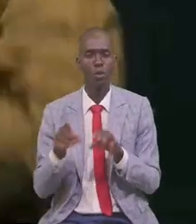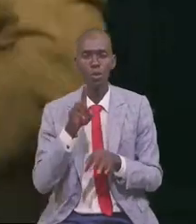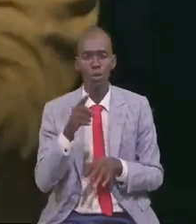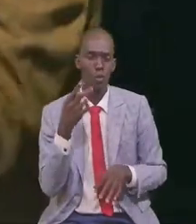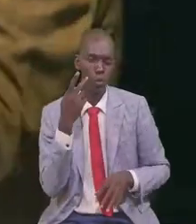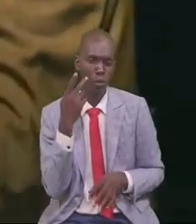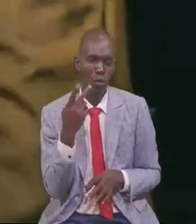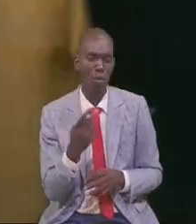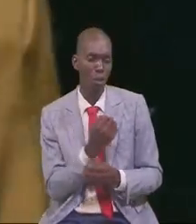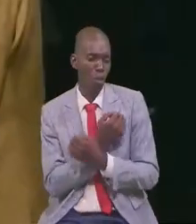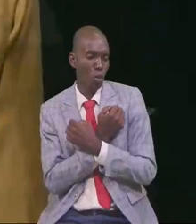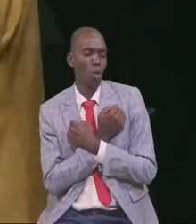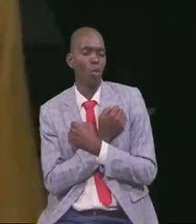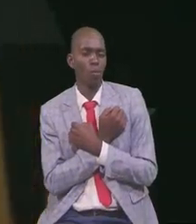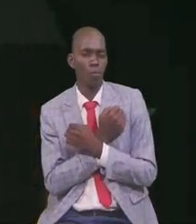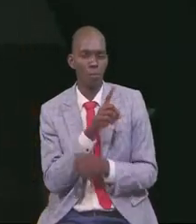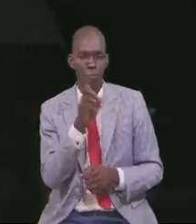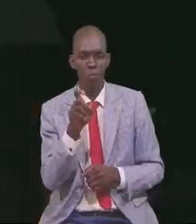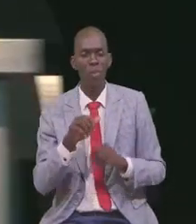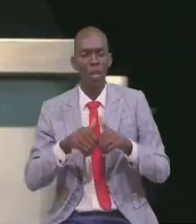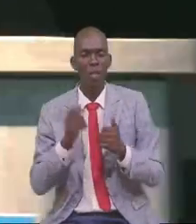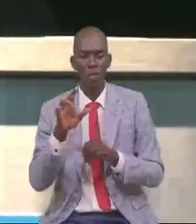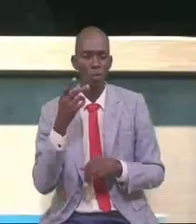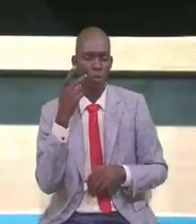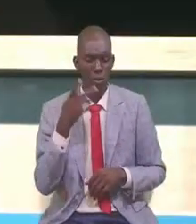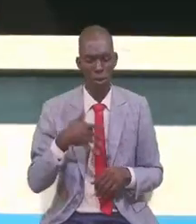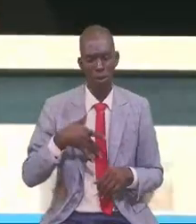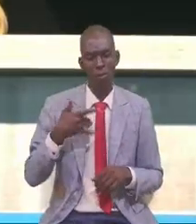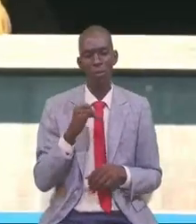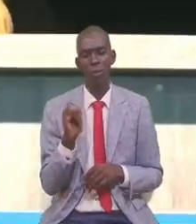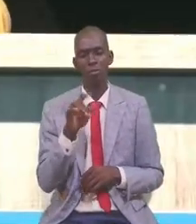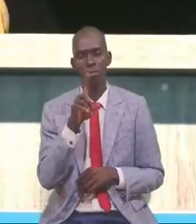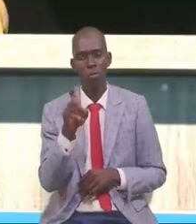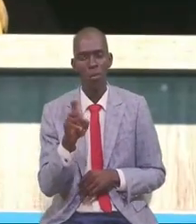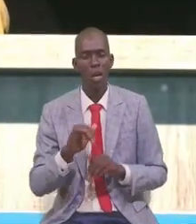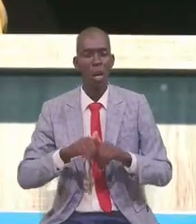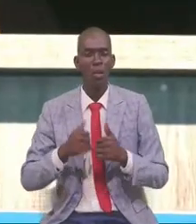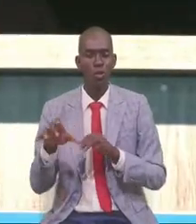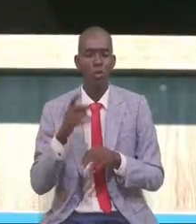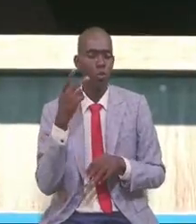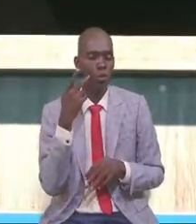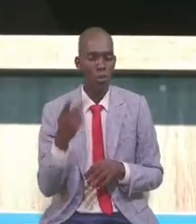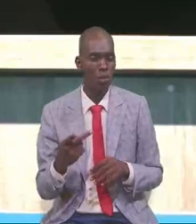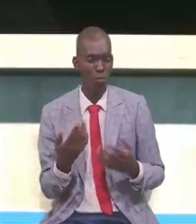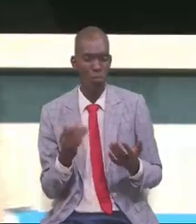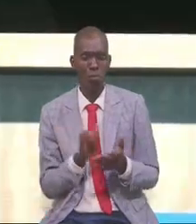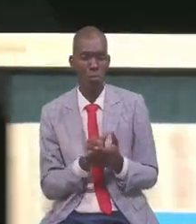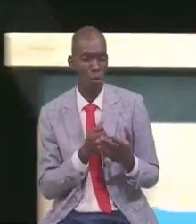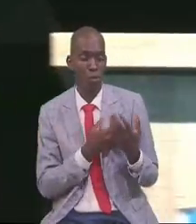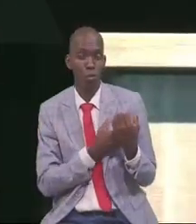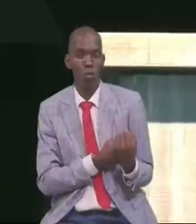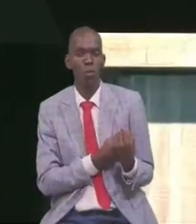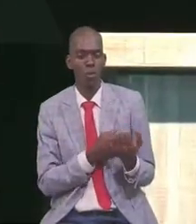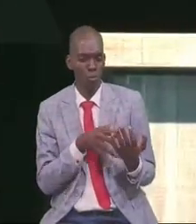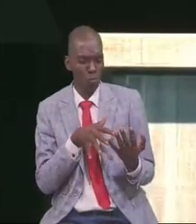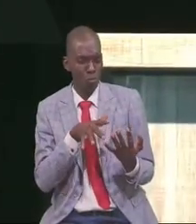Comment voir l'affection? Comment voir la fortitude? Ce sont des qualités